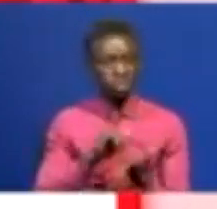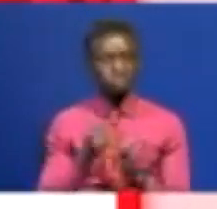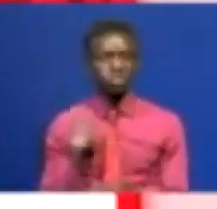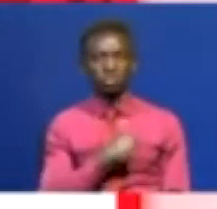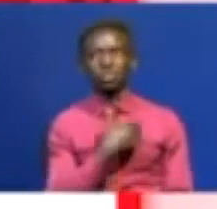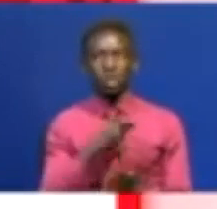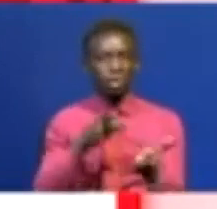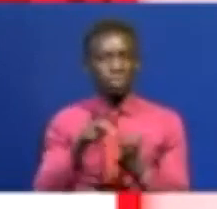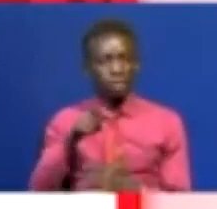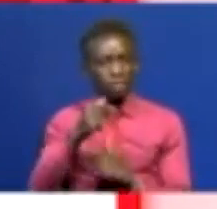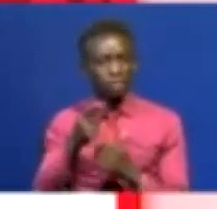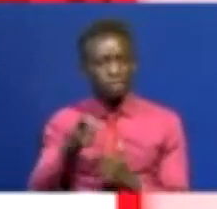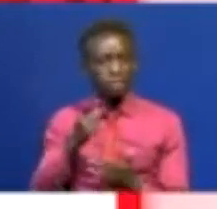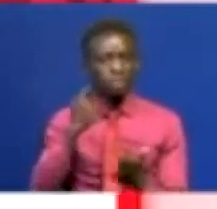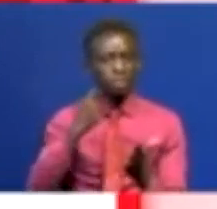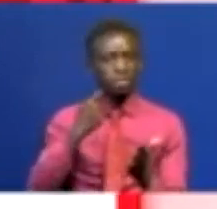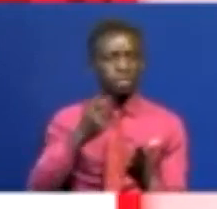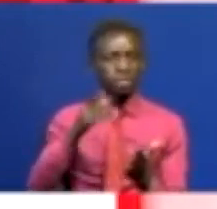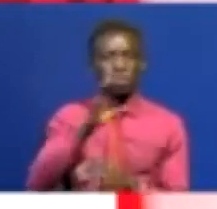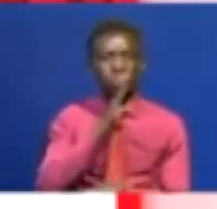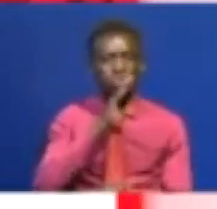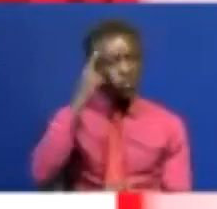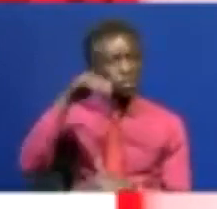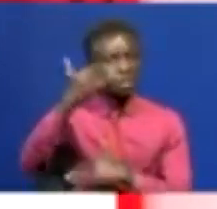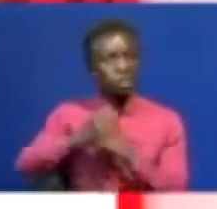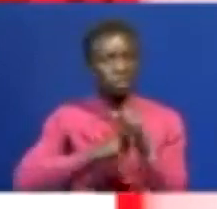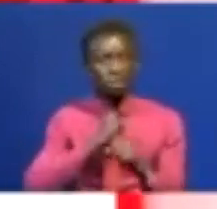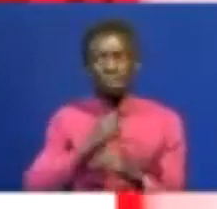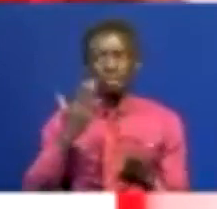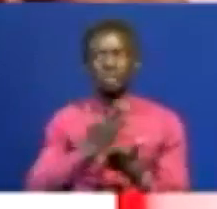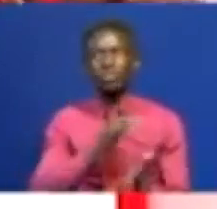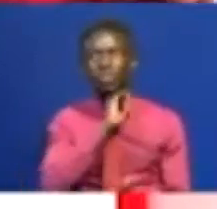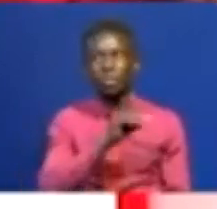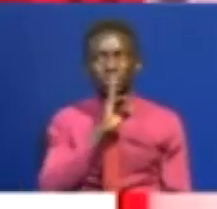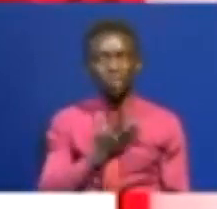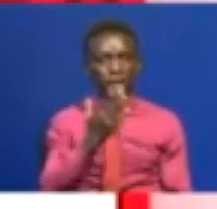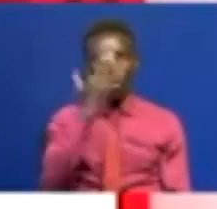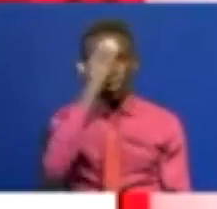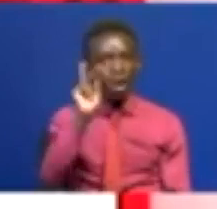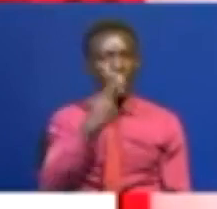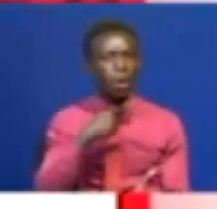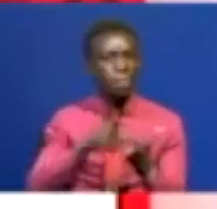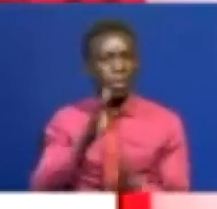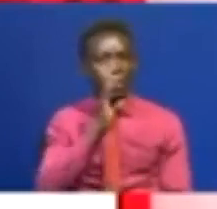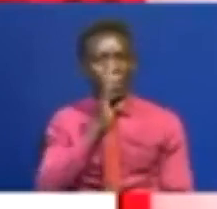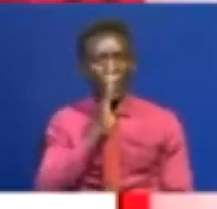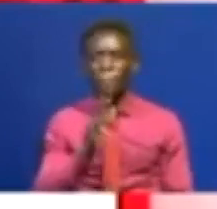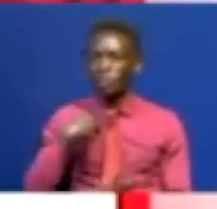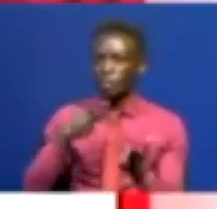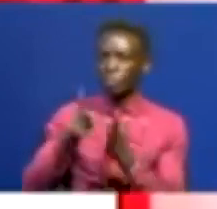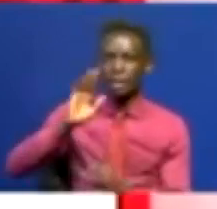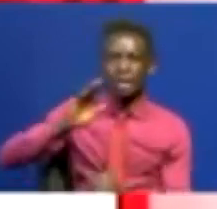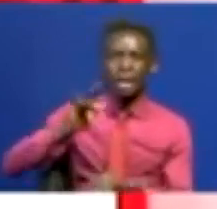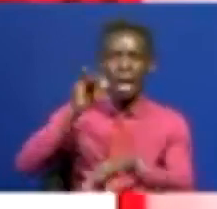madeni ya next year, wengine wakatuandika, wanapiga kelele, mbona Kenya inataka kulipa deni mapema? Iko makosa